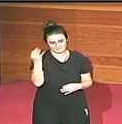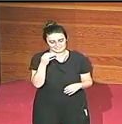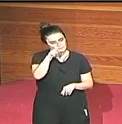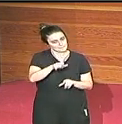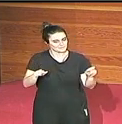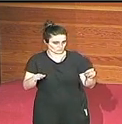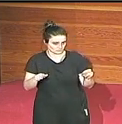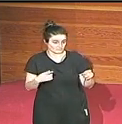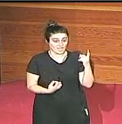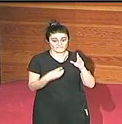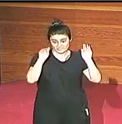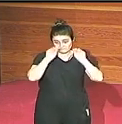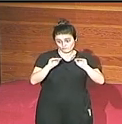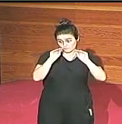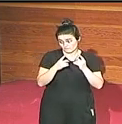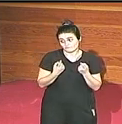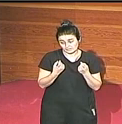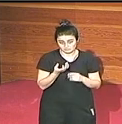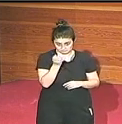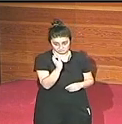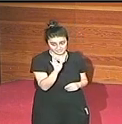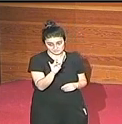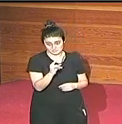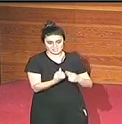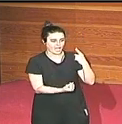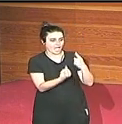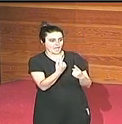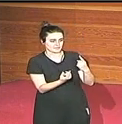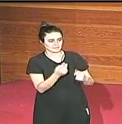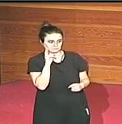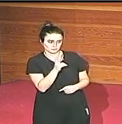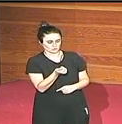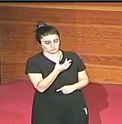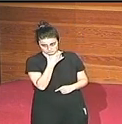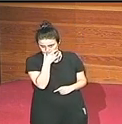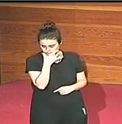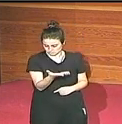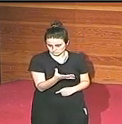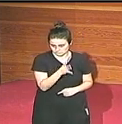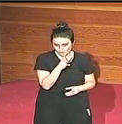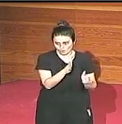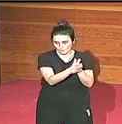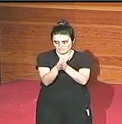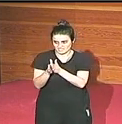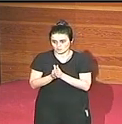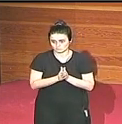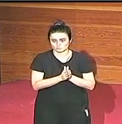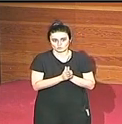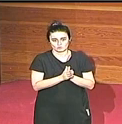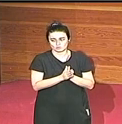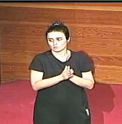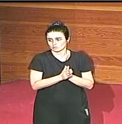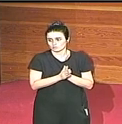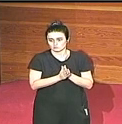bai, falta da, eta oso kasu batzutan lotxagarria da gainera, ez? Zenbait lankideren,